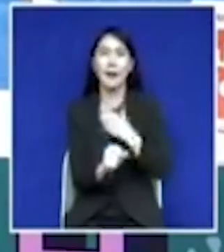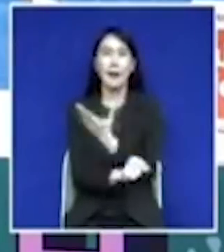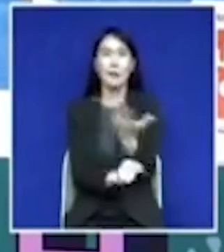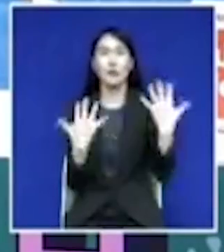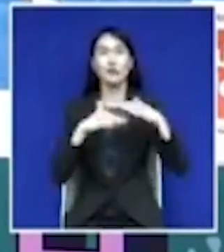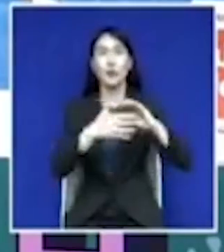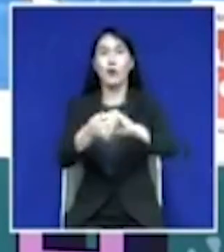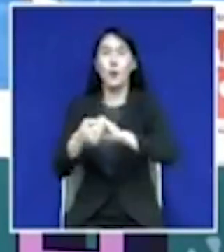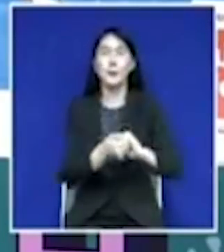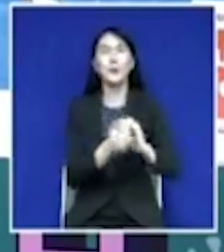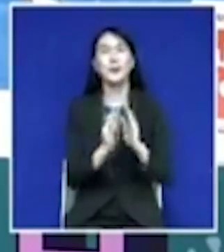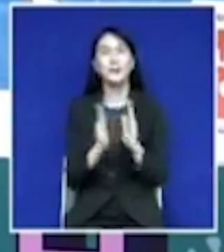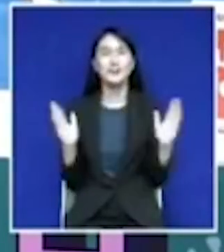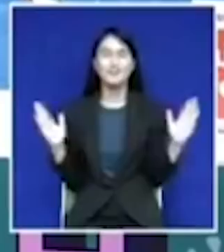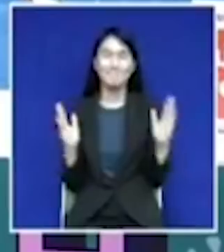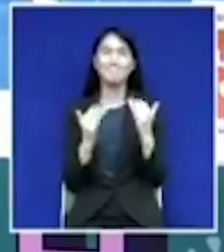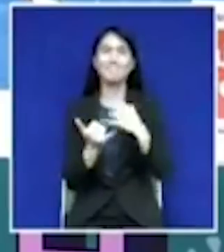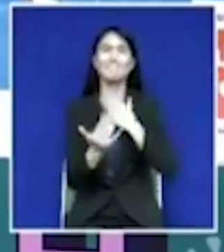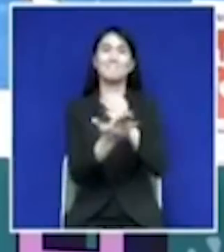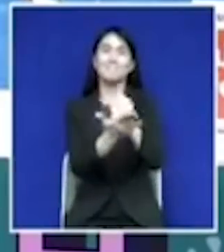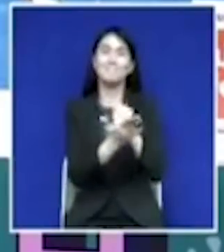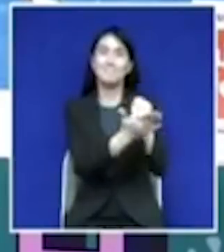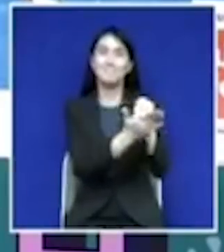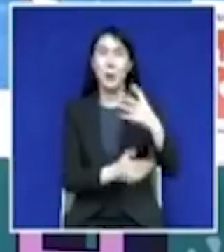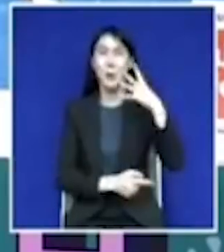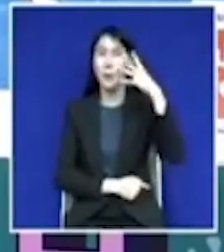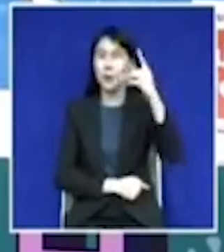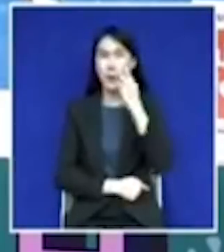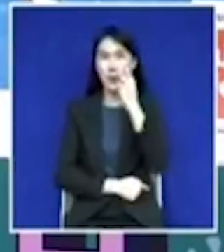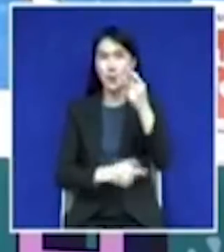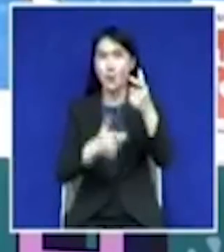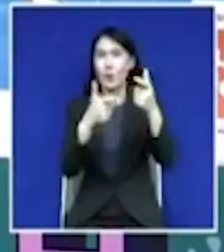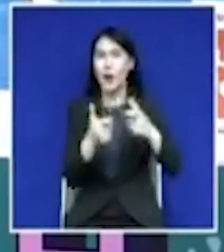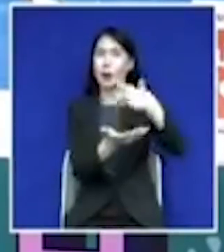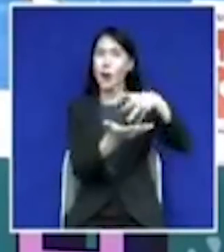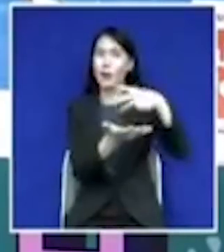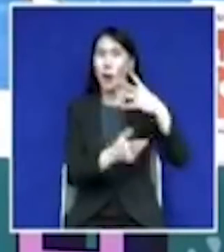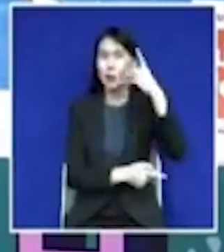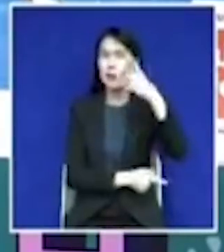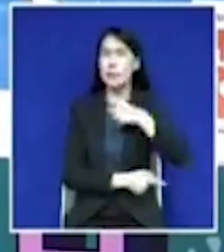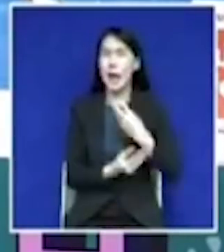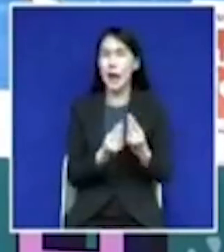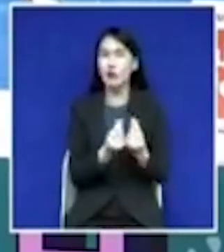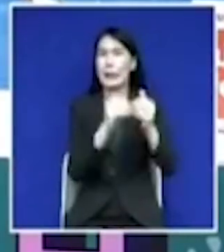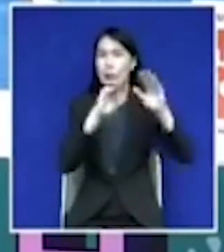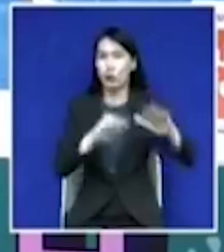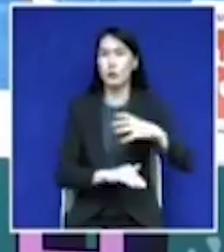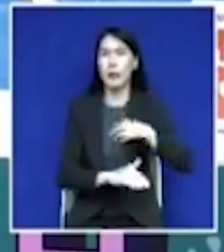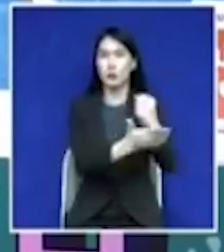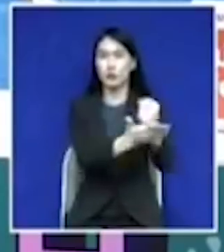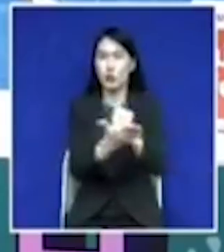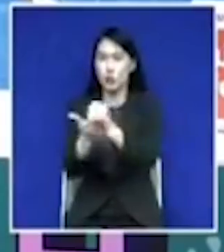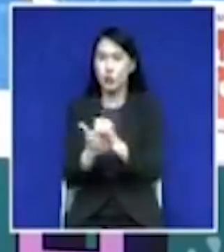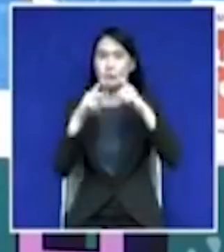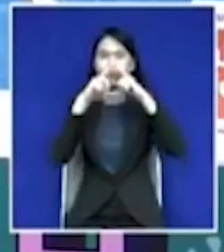จกันนะครับขอบพระคุณเป็นอย่างสูงครับที่ได้ช่วยกันนะครับแล้วพรุ่งนี้ก็มาฟังรายงานกันต่อนะครับอยากจะให้ตัวเลขลดลงทุกคนต้องช่วยกันแล้วก็ส